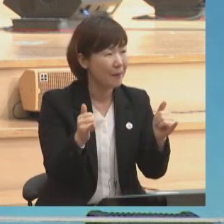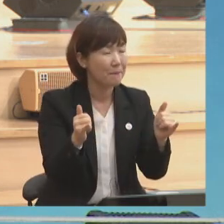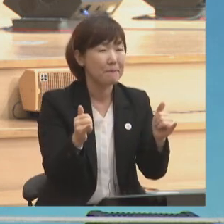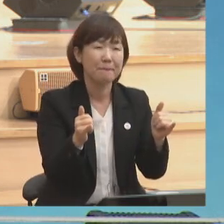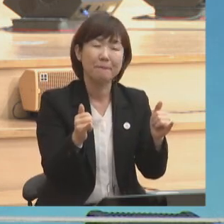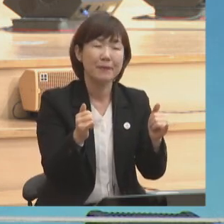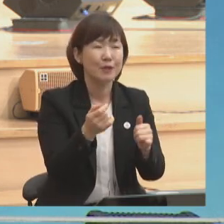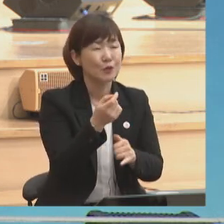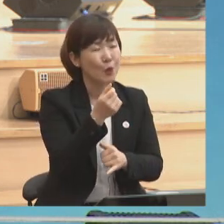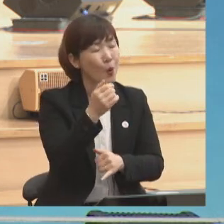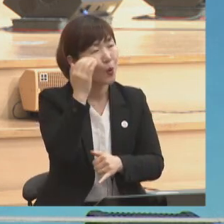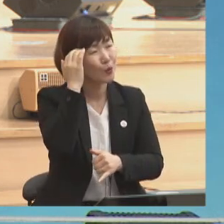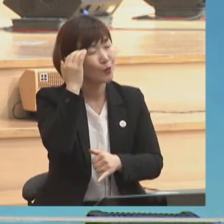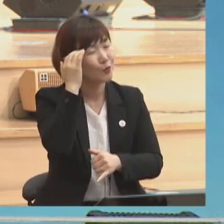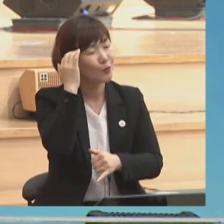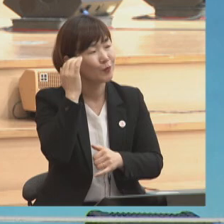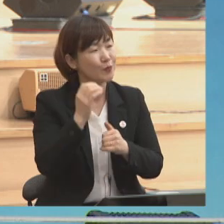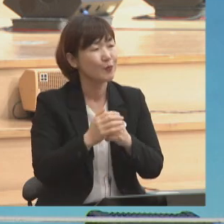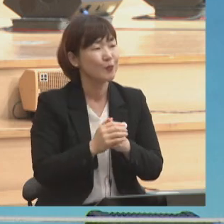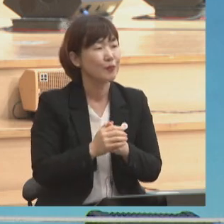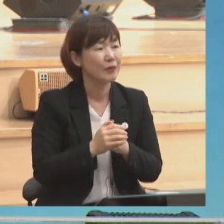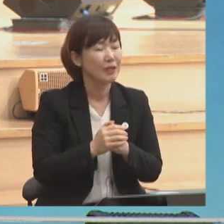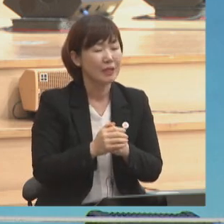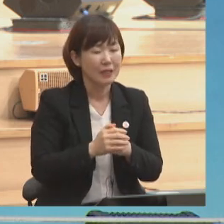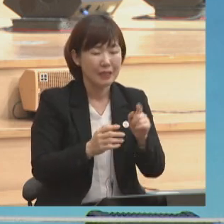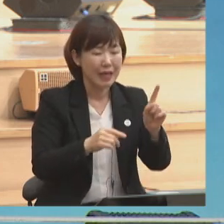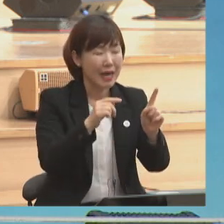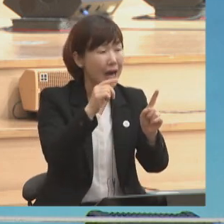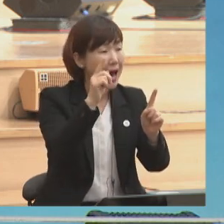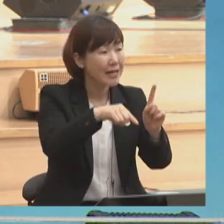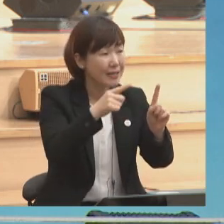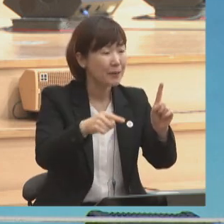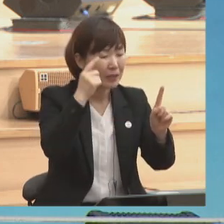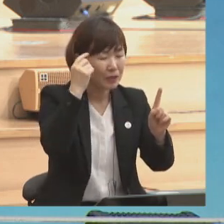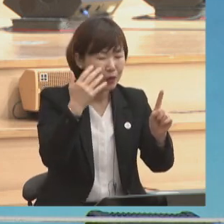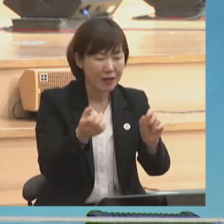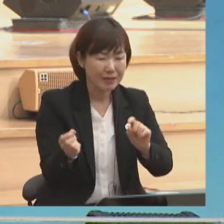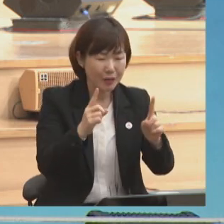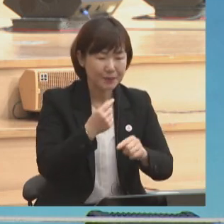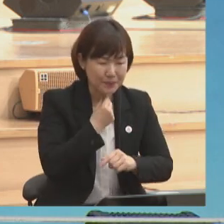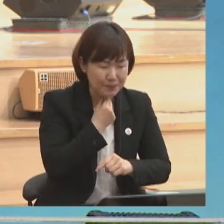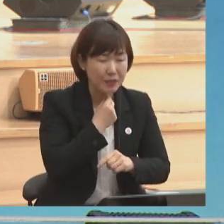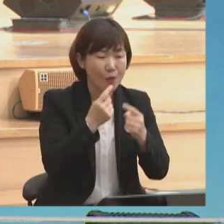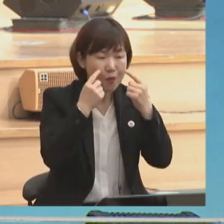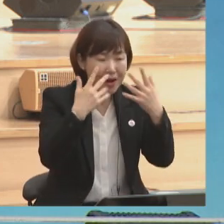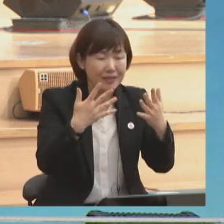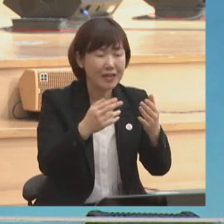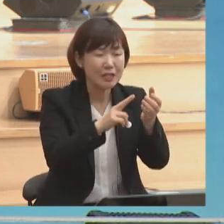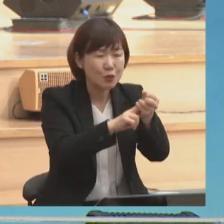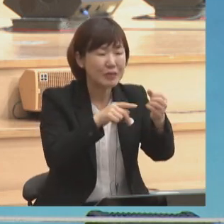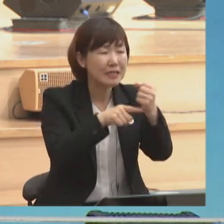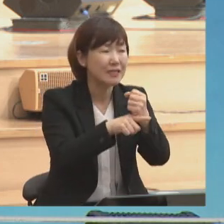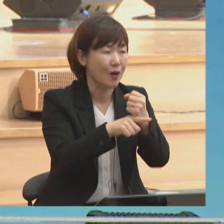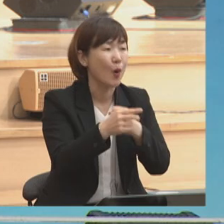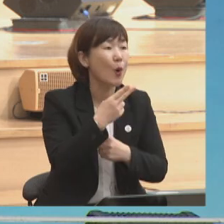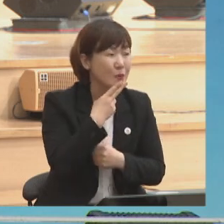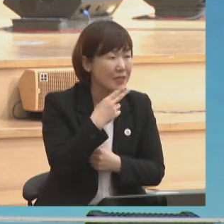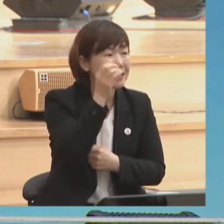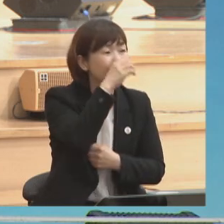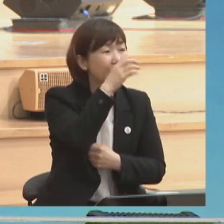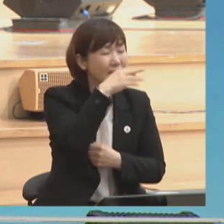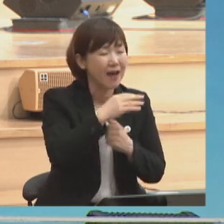되죠. 한 영혼을 살리겠다라는 분명한 의도 없이, 의지 없이,